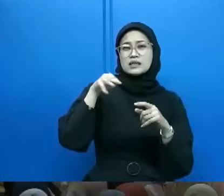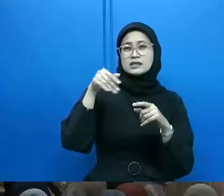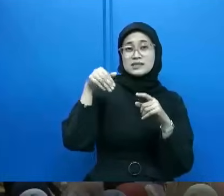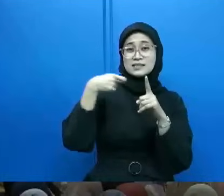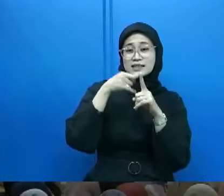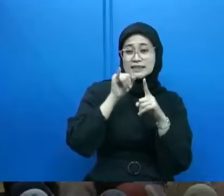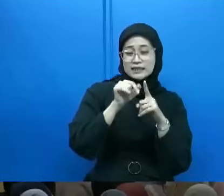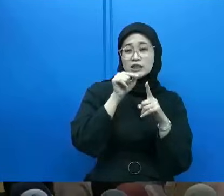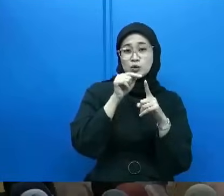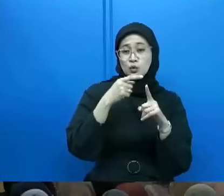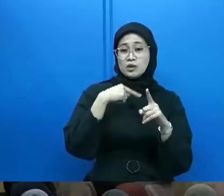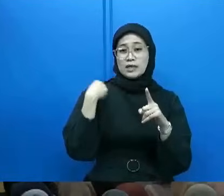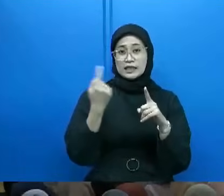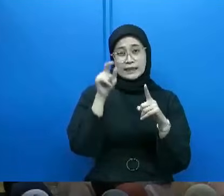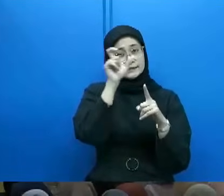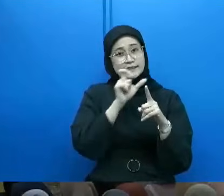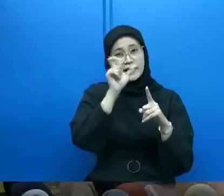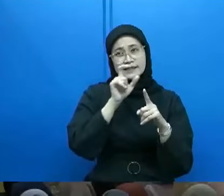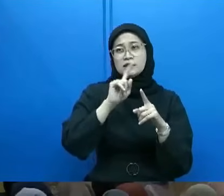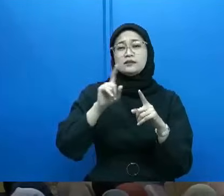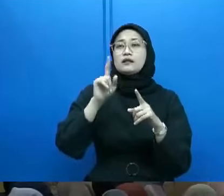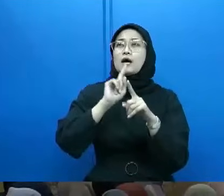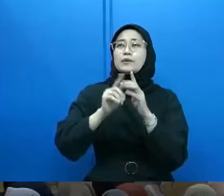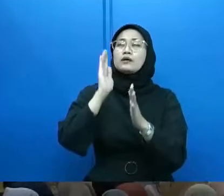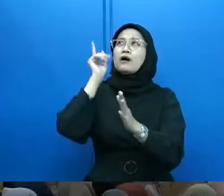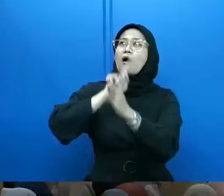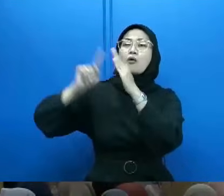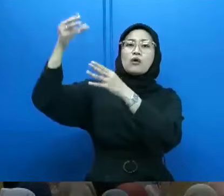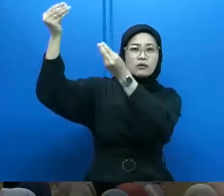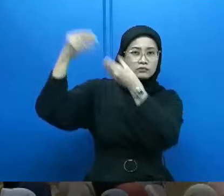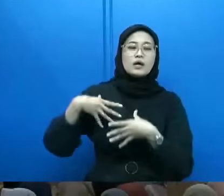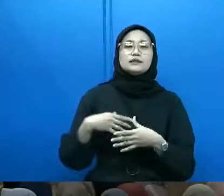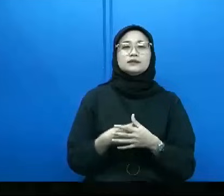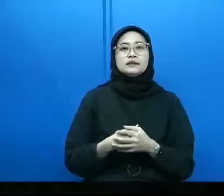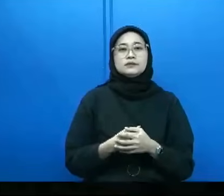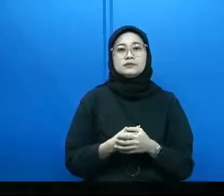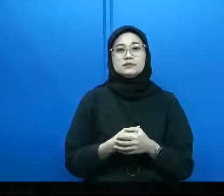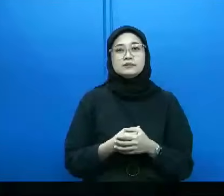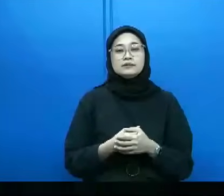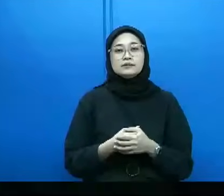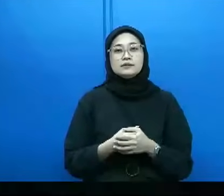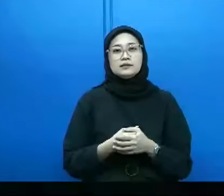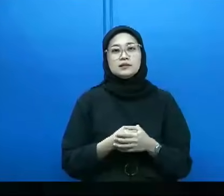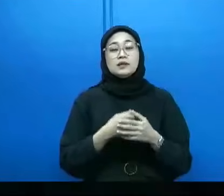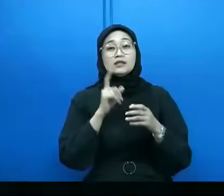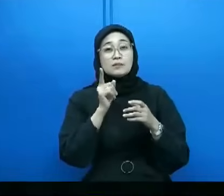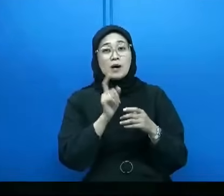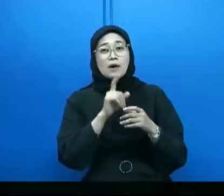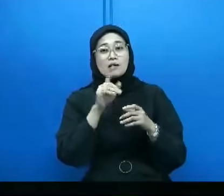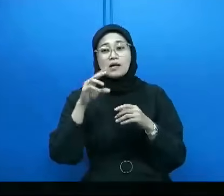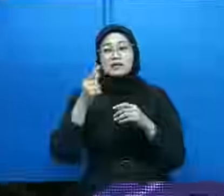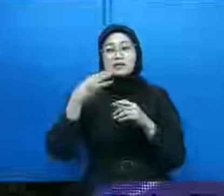Al-Imam Asy-Syafi'i, tidak bisa guru, menurut Al-Quran, cari dulu baru dapat. Cari dulu baru